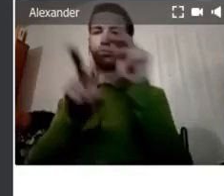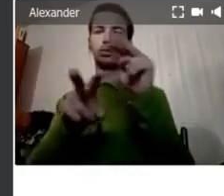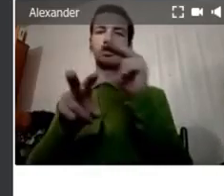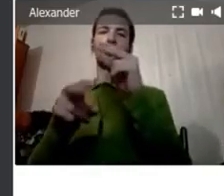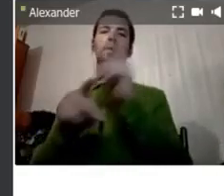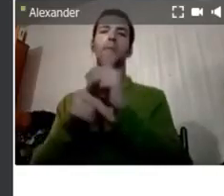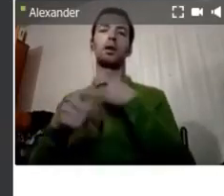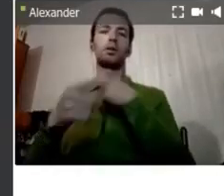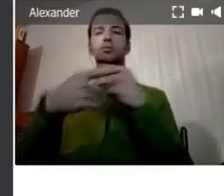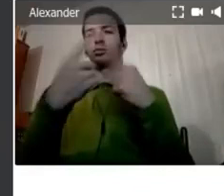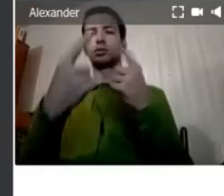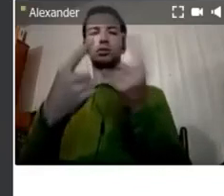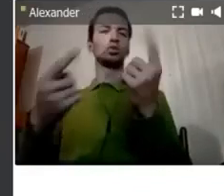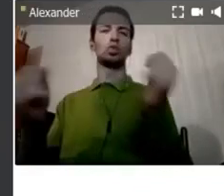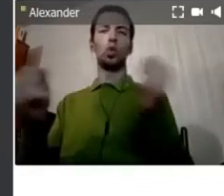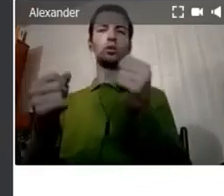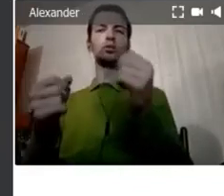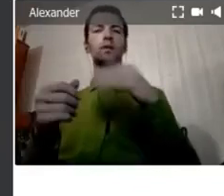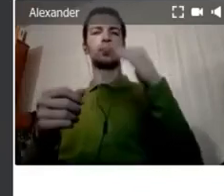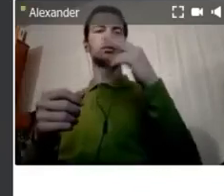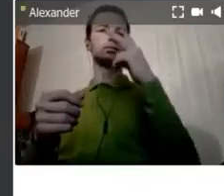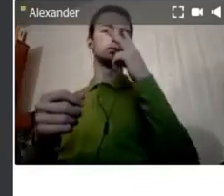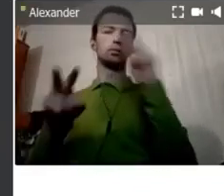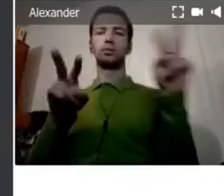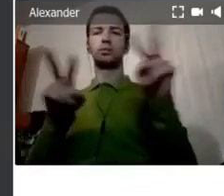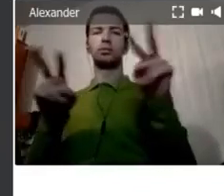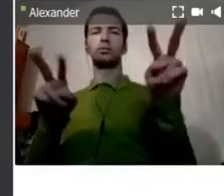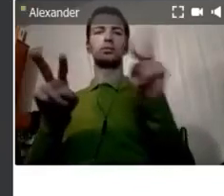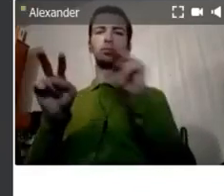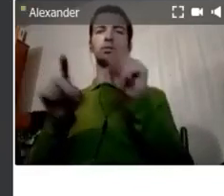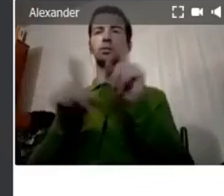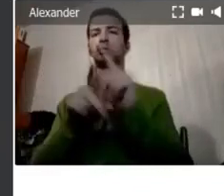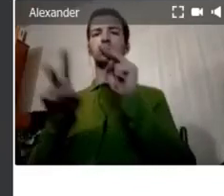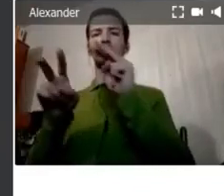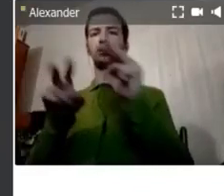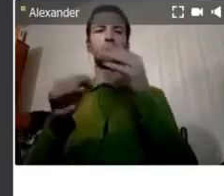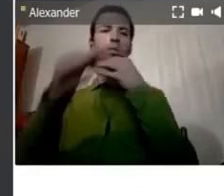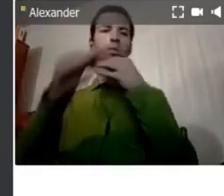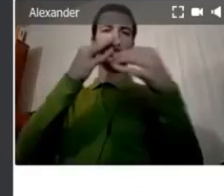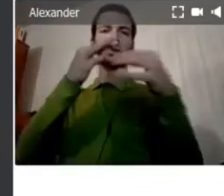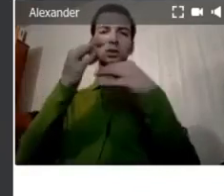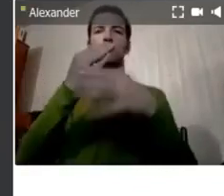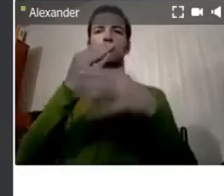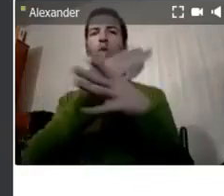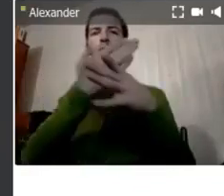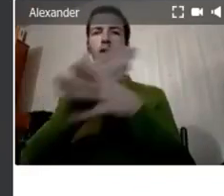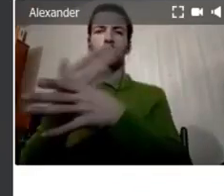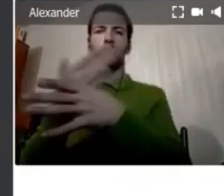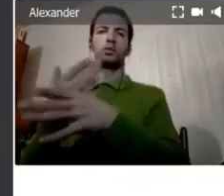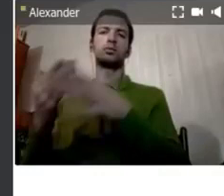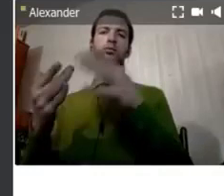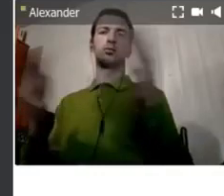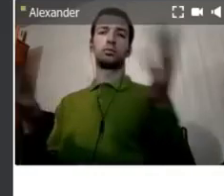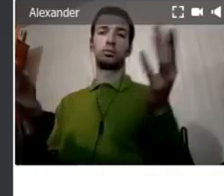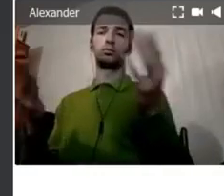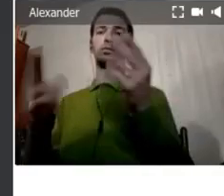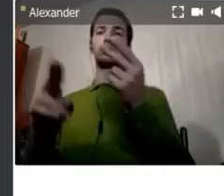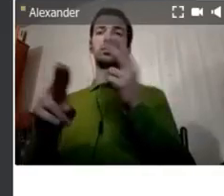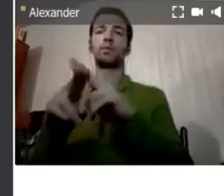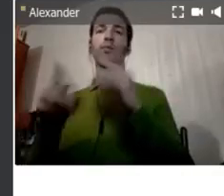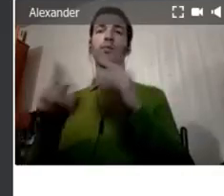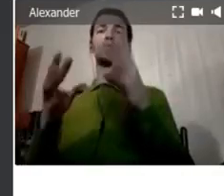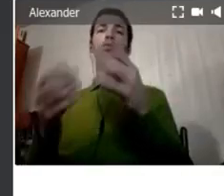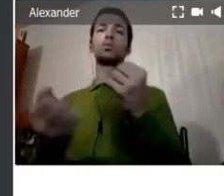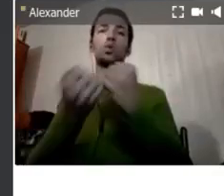источник нашего дохода. Ну, я, по-моему, кстати, где-то у меня были слайды. А, ну вот, давайте я вам сейчас покажу.